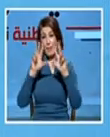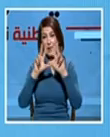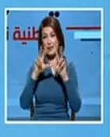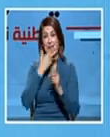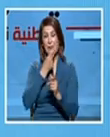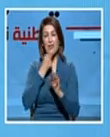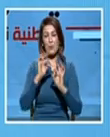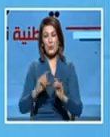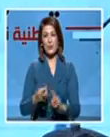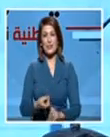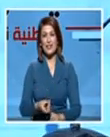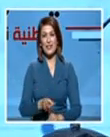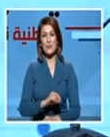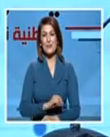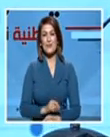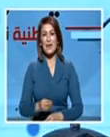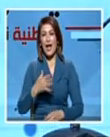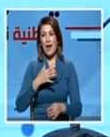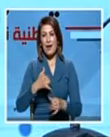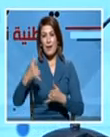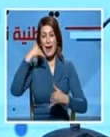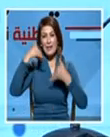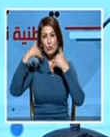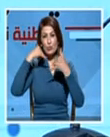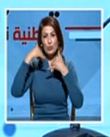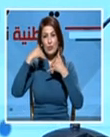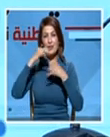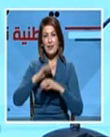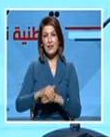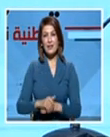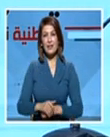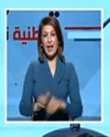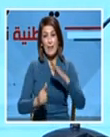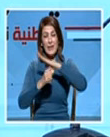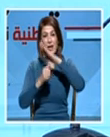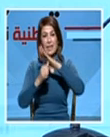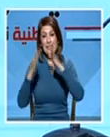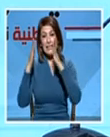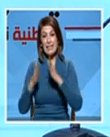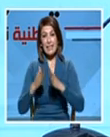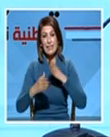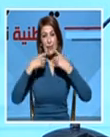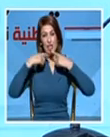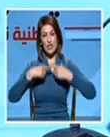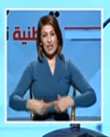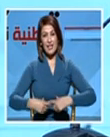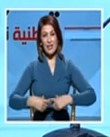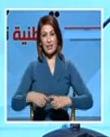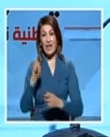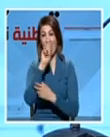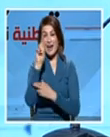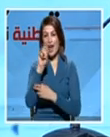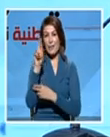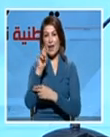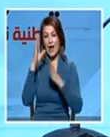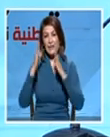هنا جايين هذا الجزء الثاني. معنا عبر الهاتف دكتور والاستاذ جلال ابو بكر رئيس قسم امراض الجهاز الهضمي. مرحبا بك دكتور بمستشفى الرابطة.